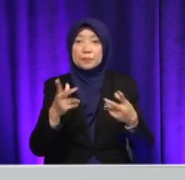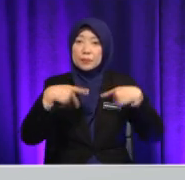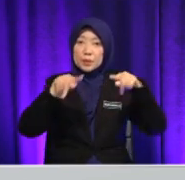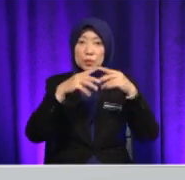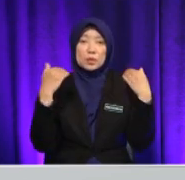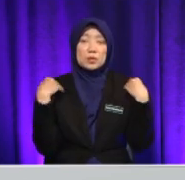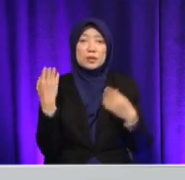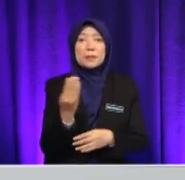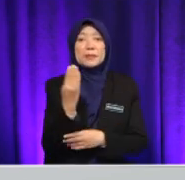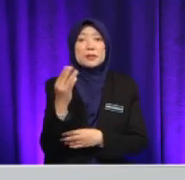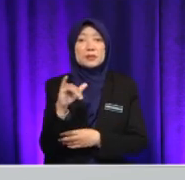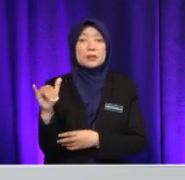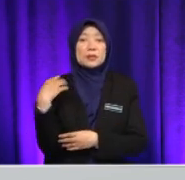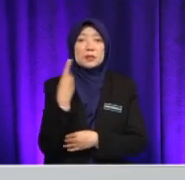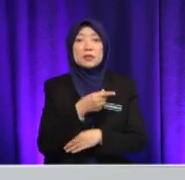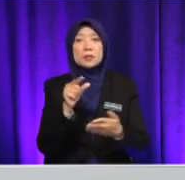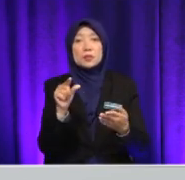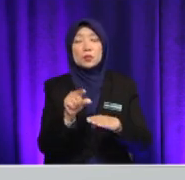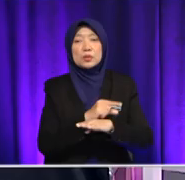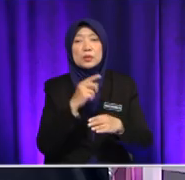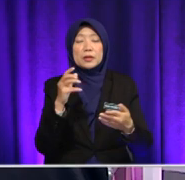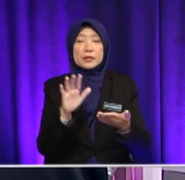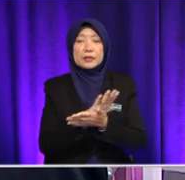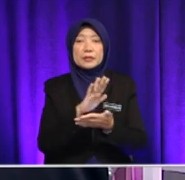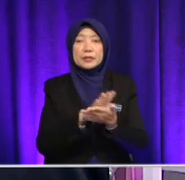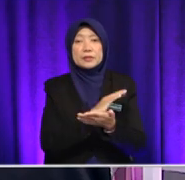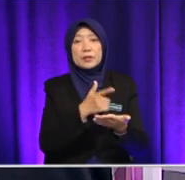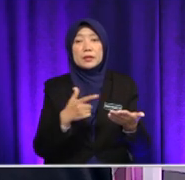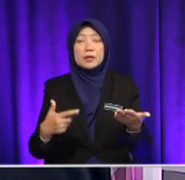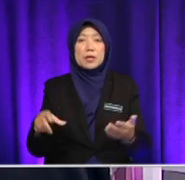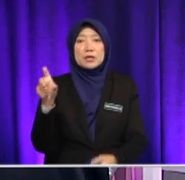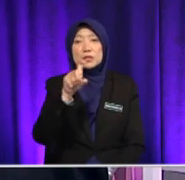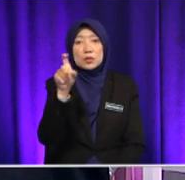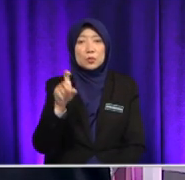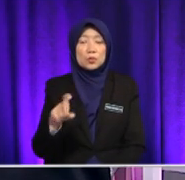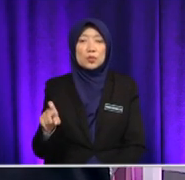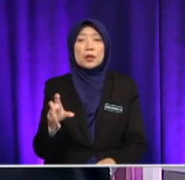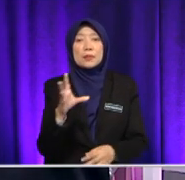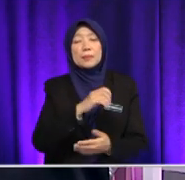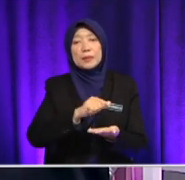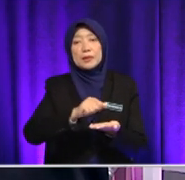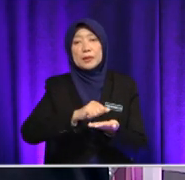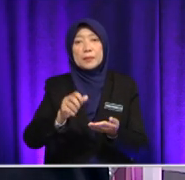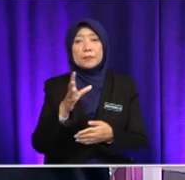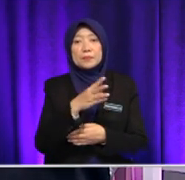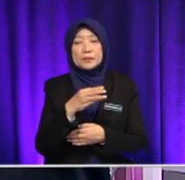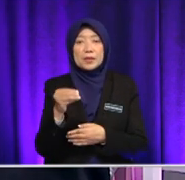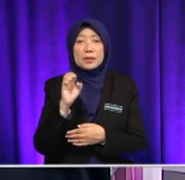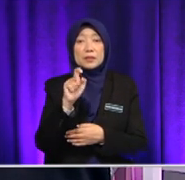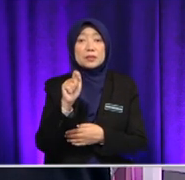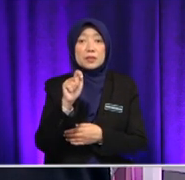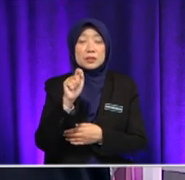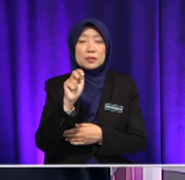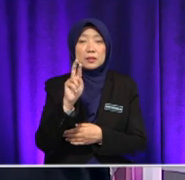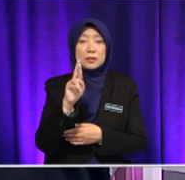ada Biasanya kita menggunakan kertas lakaran semburan berkah pemadam dan juga Syekh geometri ya ini